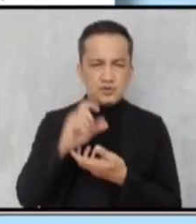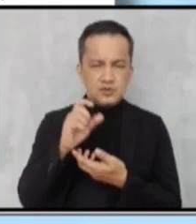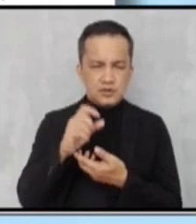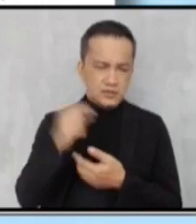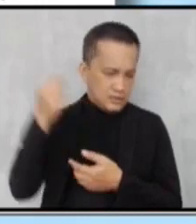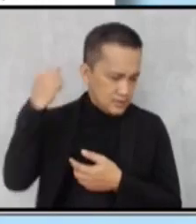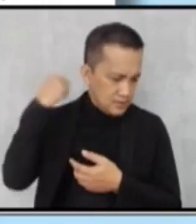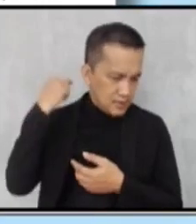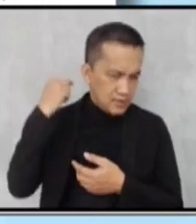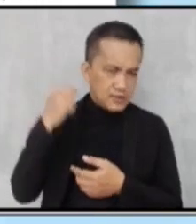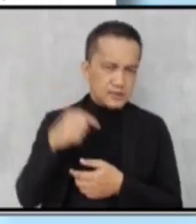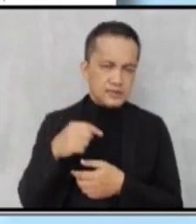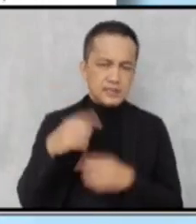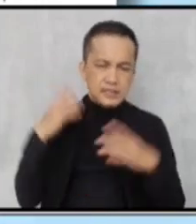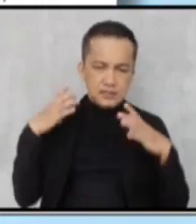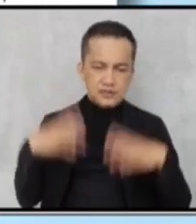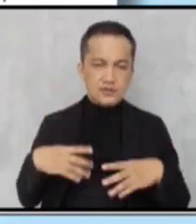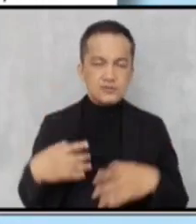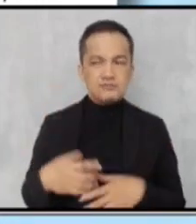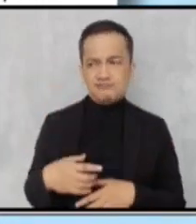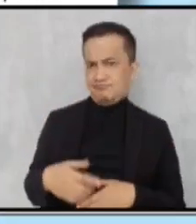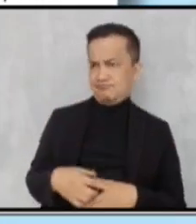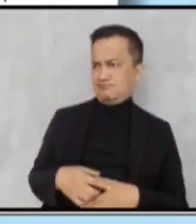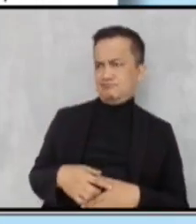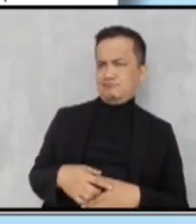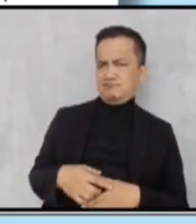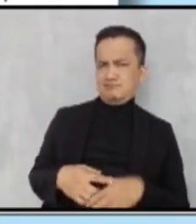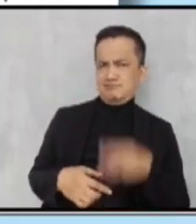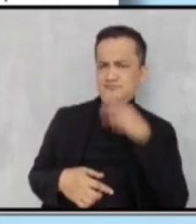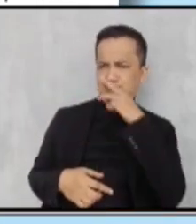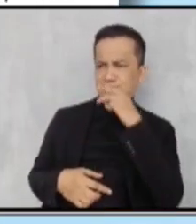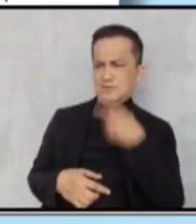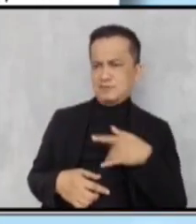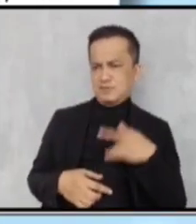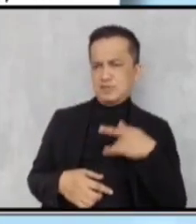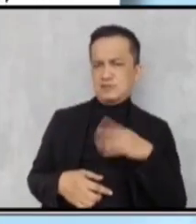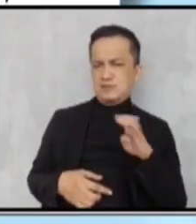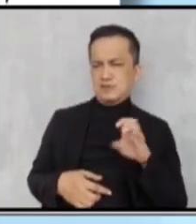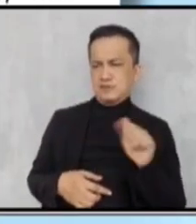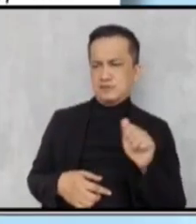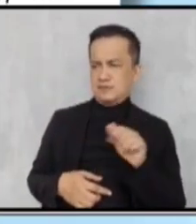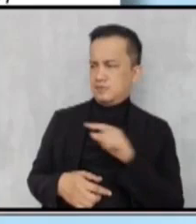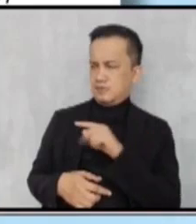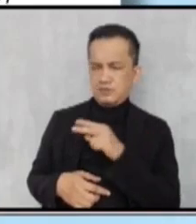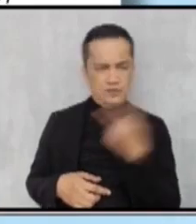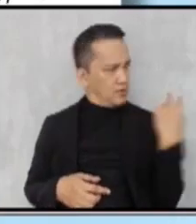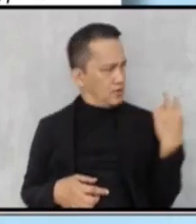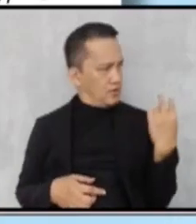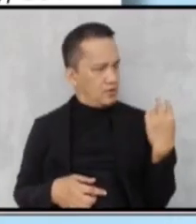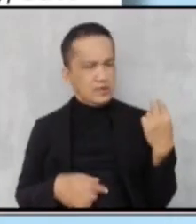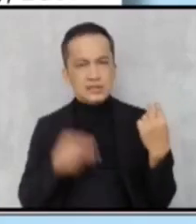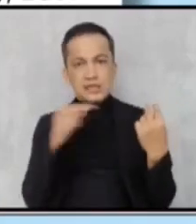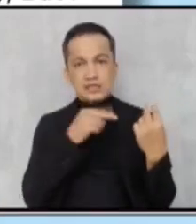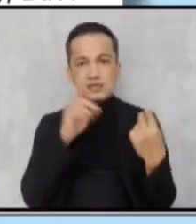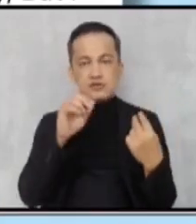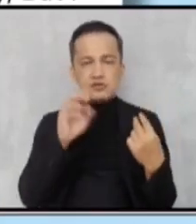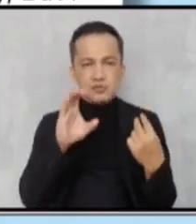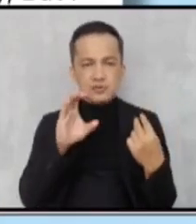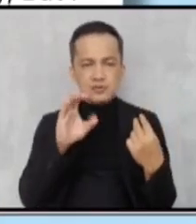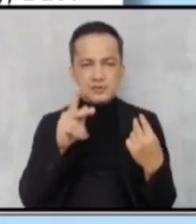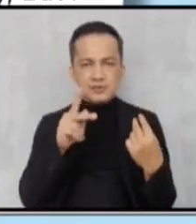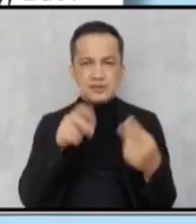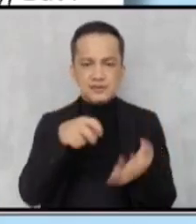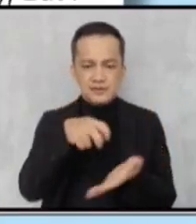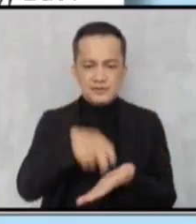kanyang damit, which is weird nga raw para kay Bea. Paglingon ng aktres, nakita niya si Dominic na nakaluhod with a